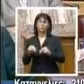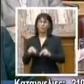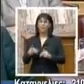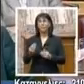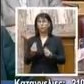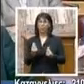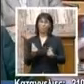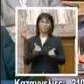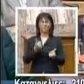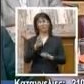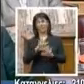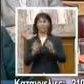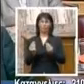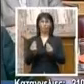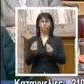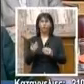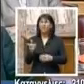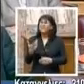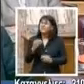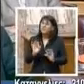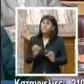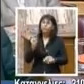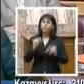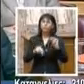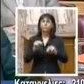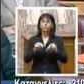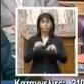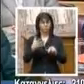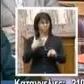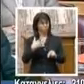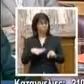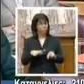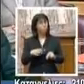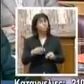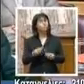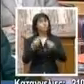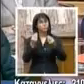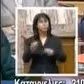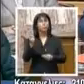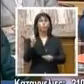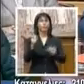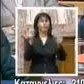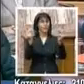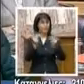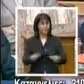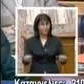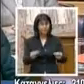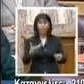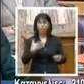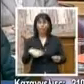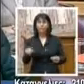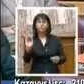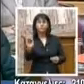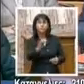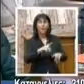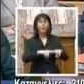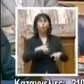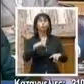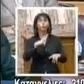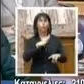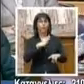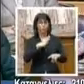Πρωθυπουργέ? Αν θέλετε να δώσετε πολιτική λύση και να βάλετε το λαό να επιλέξει το μέλλον του,